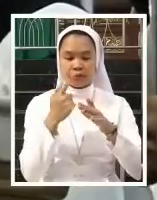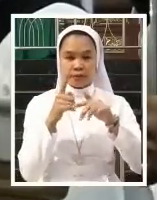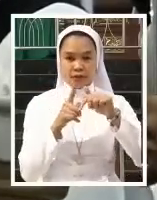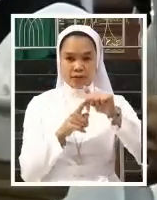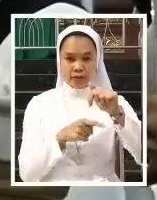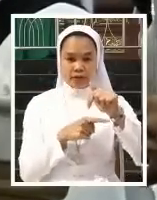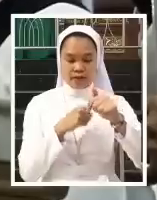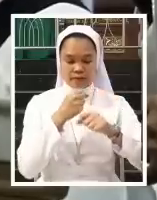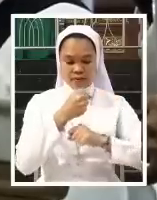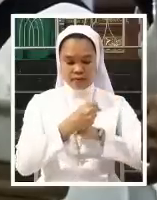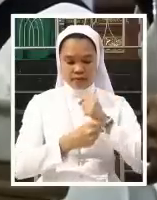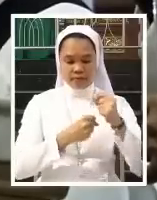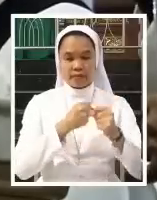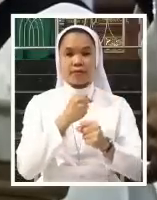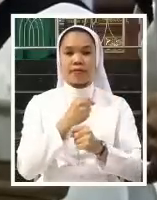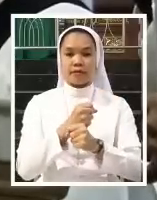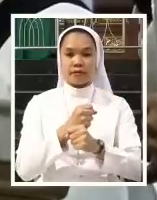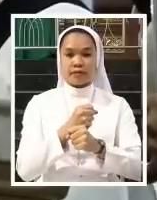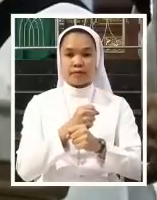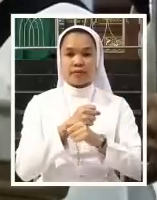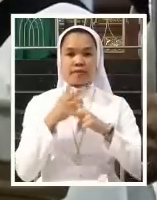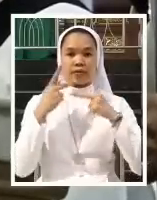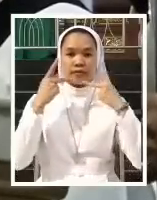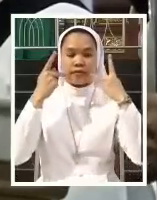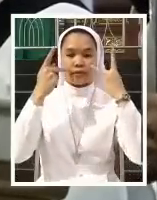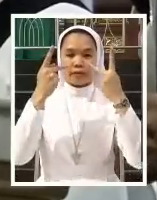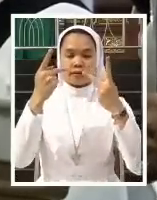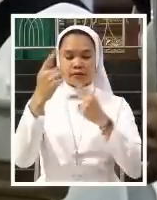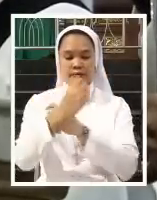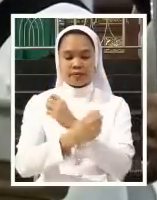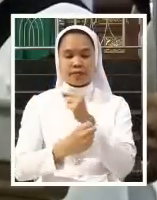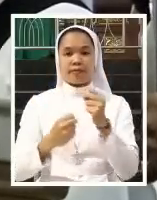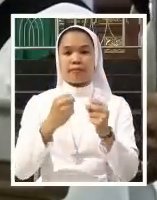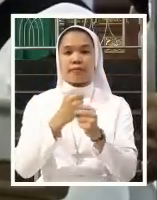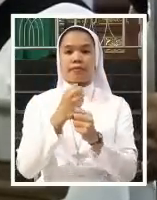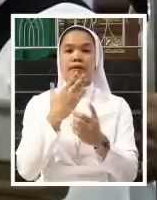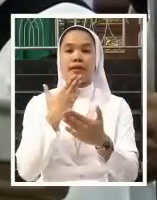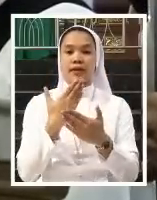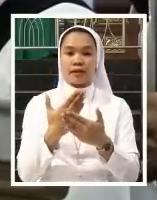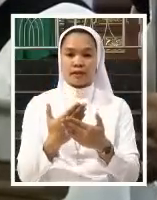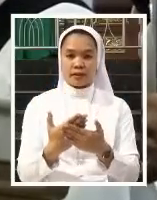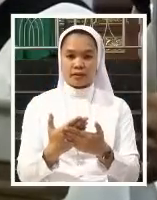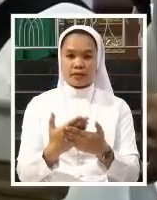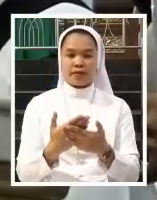sa pagharubay nintaon na minarhay kan